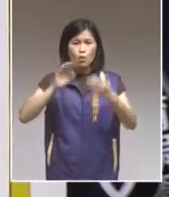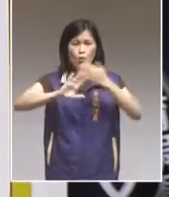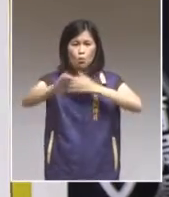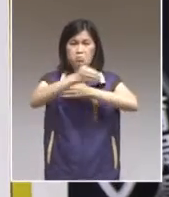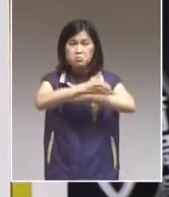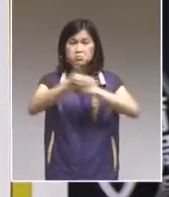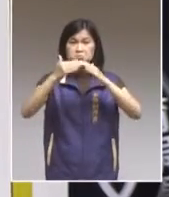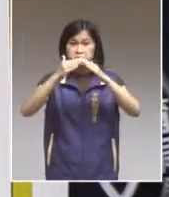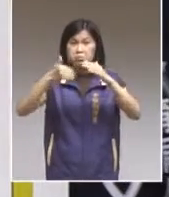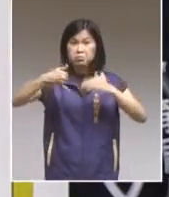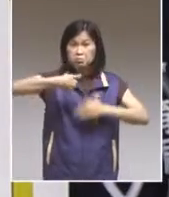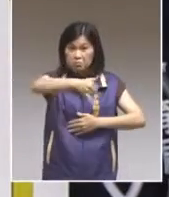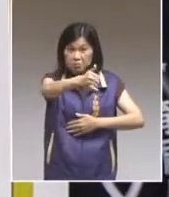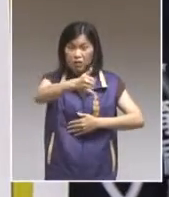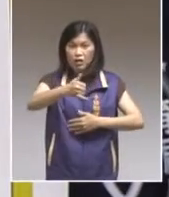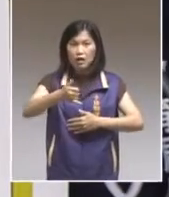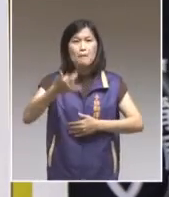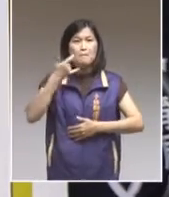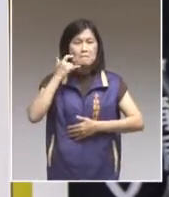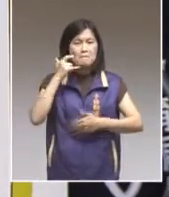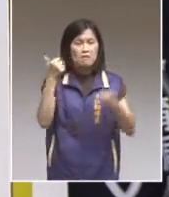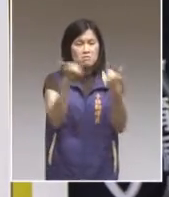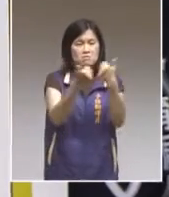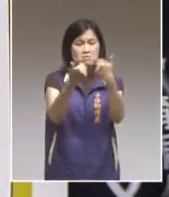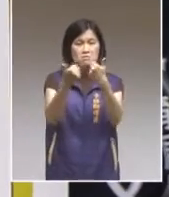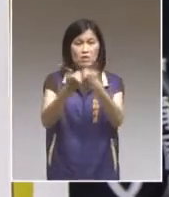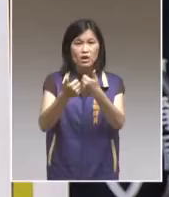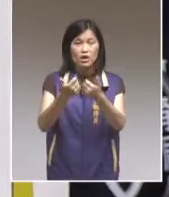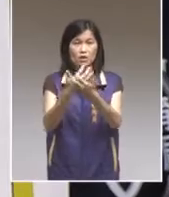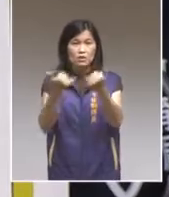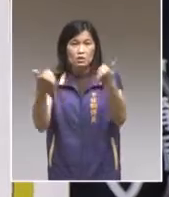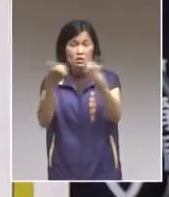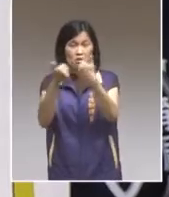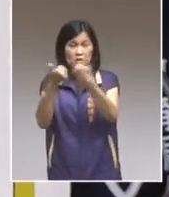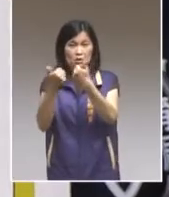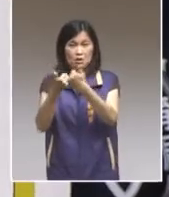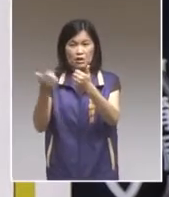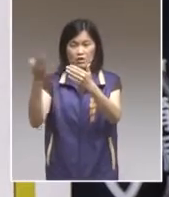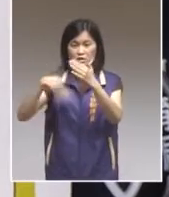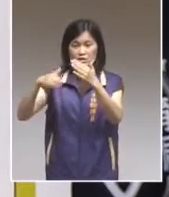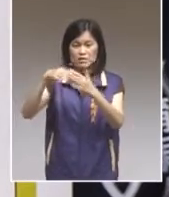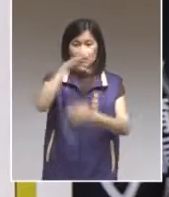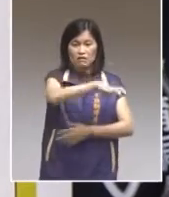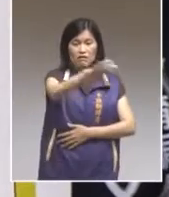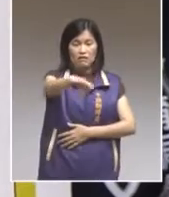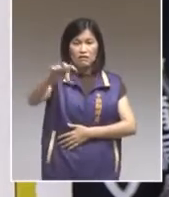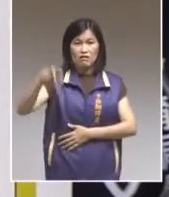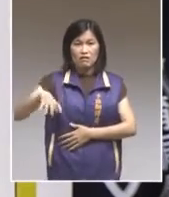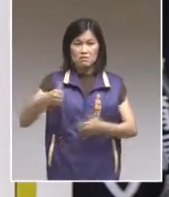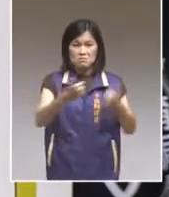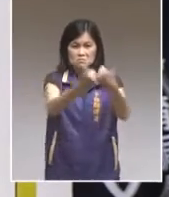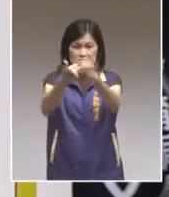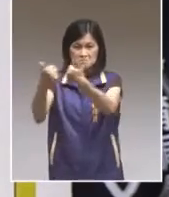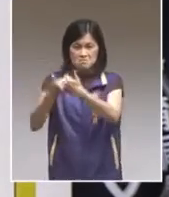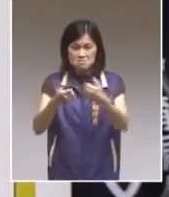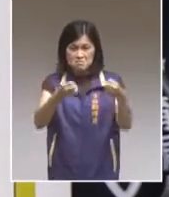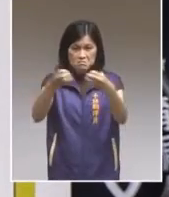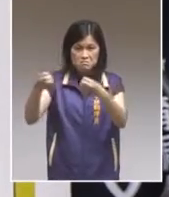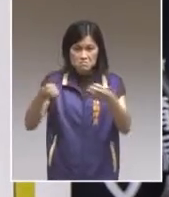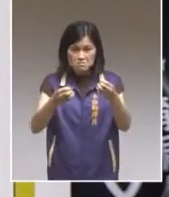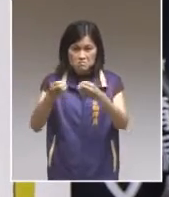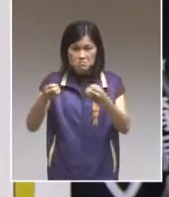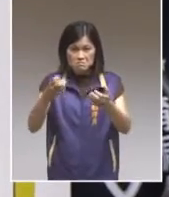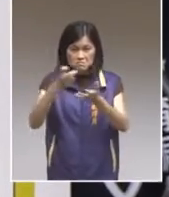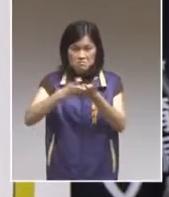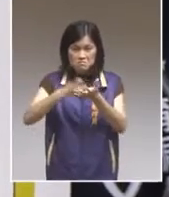活动，必须经过家长会、学生会及学校三方的一个共同讨论，审慎评估办理